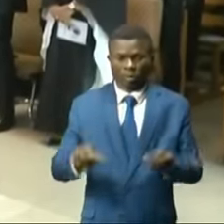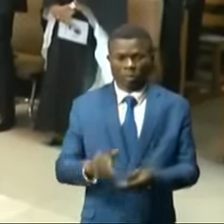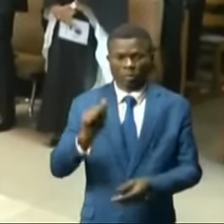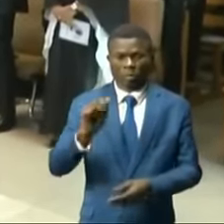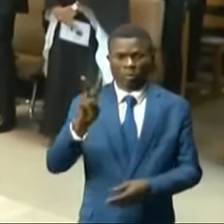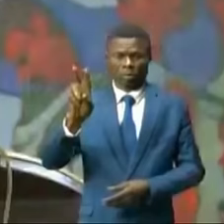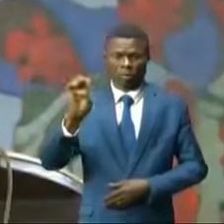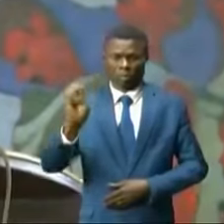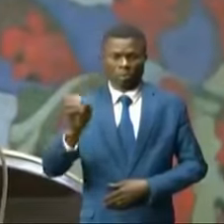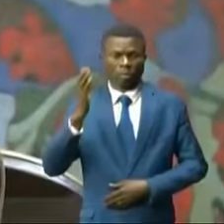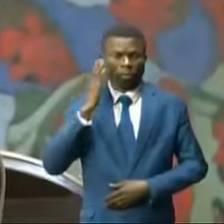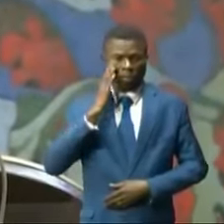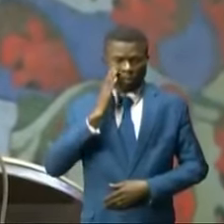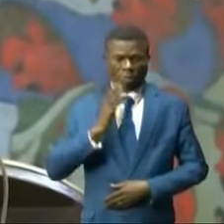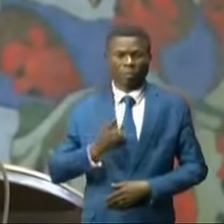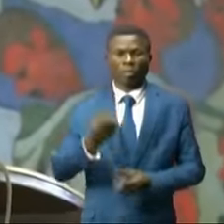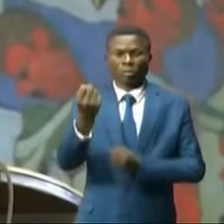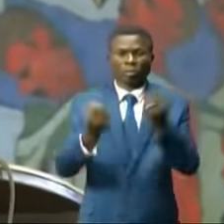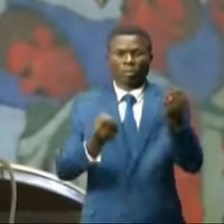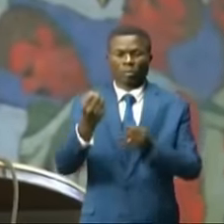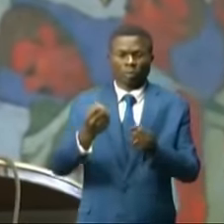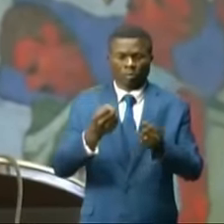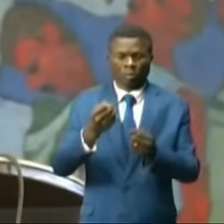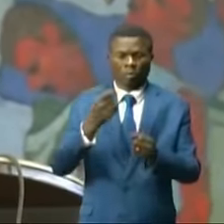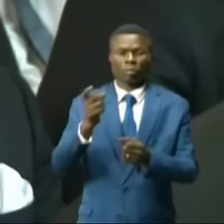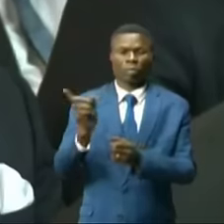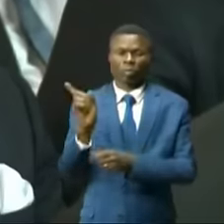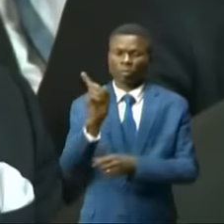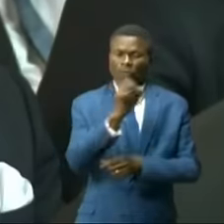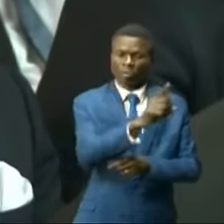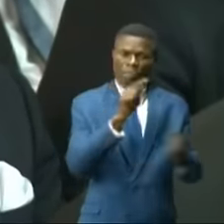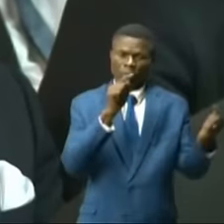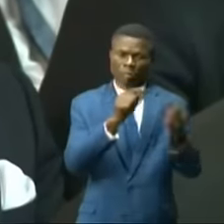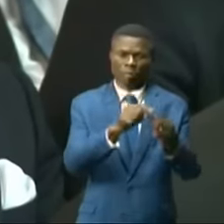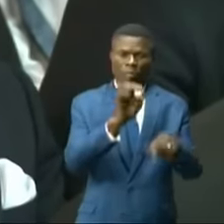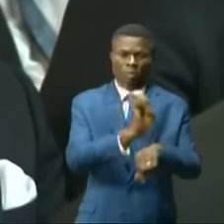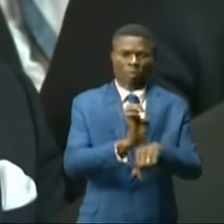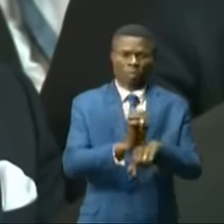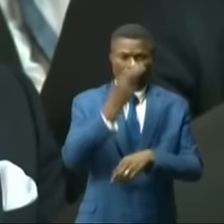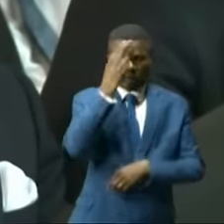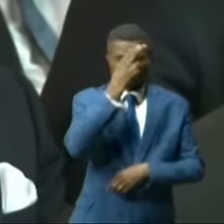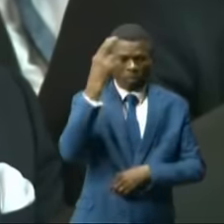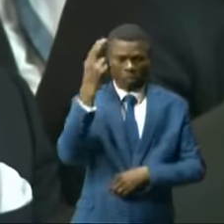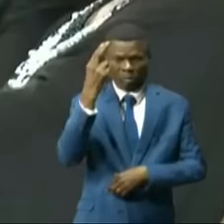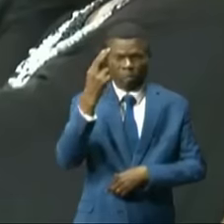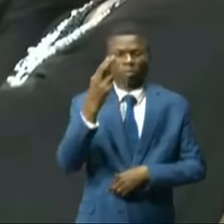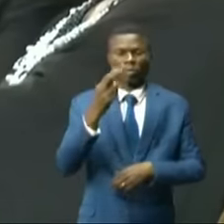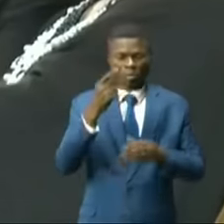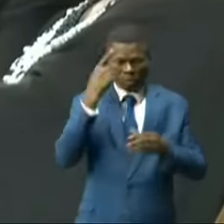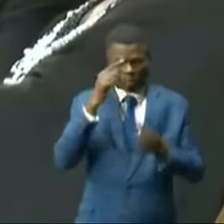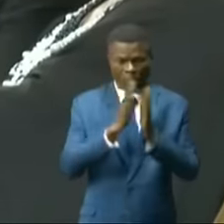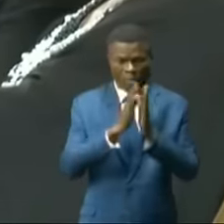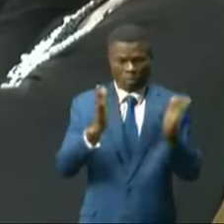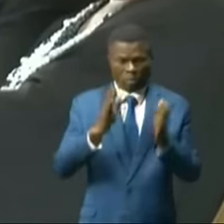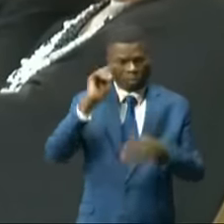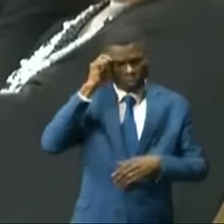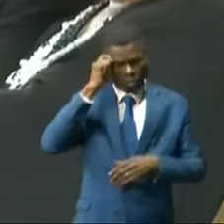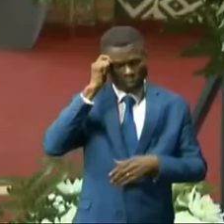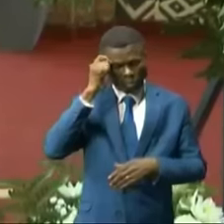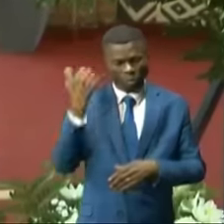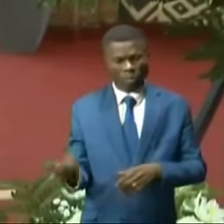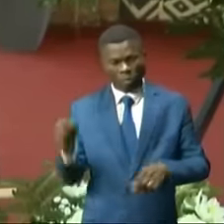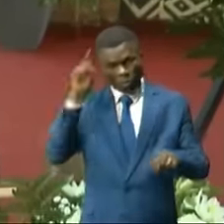le cortège funèbre s'est dirigé à la cathédrale Notre-Dame du Congo pour une messe de suffrage en mémoire